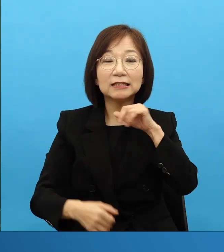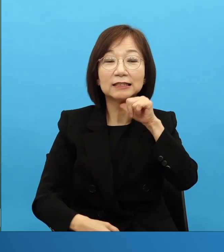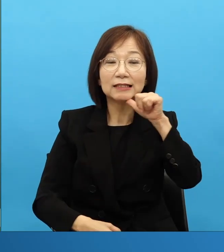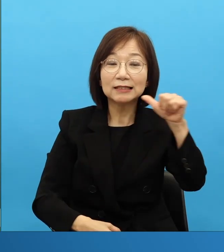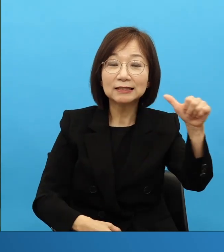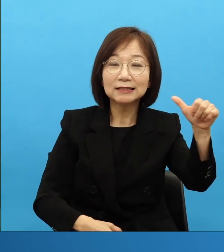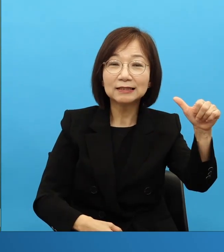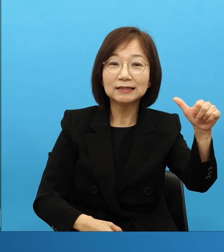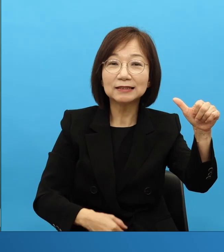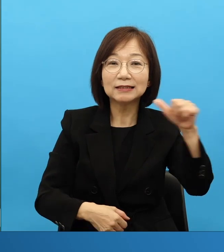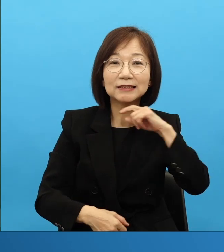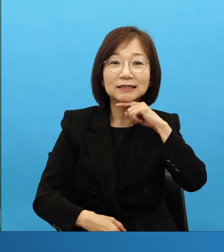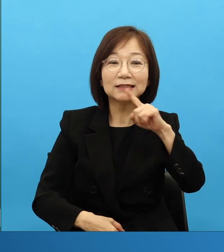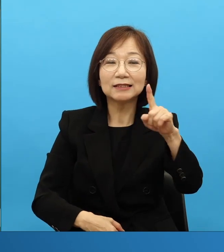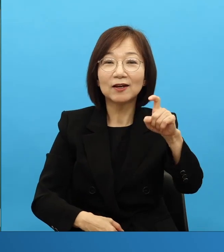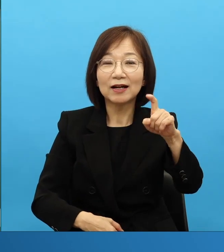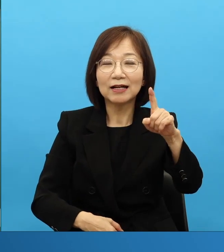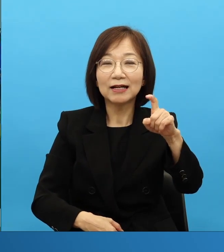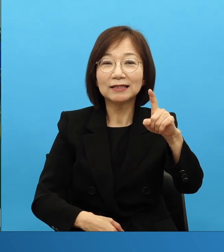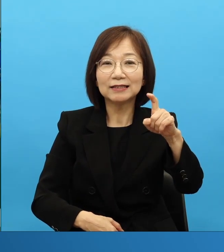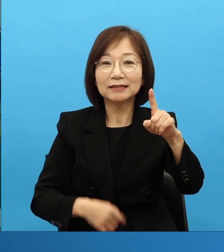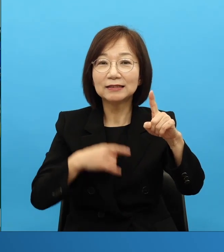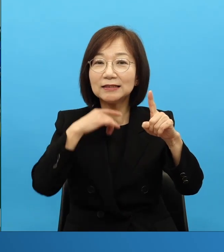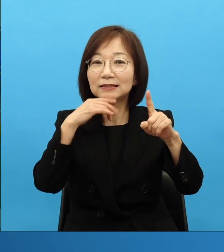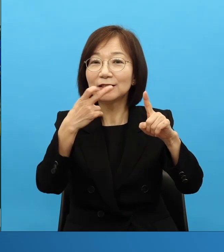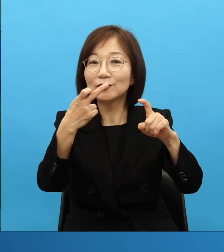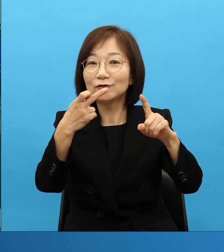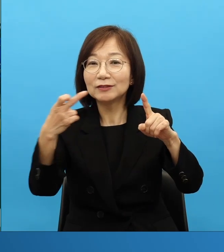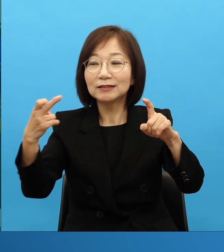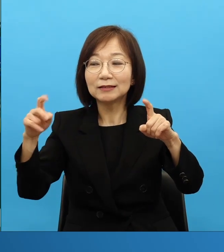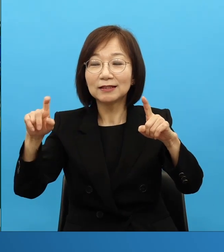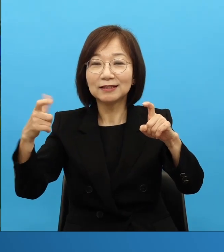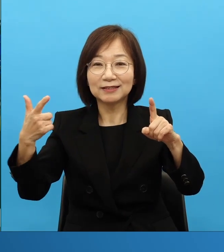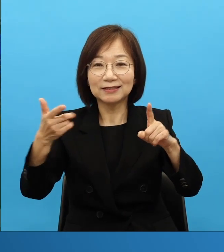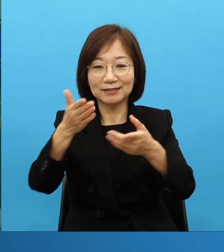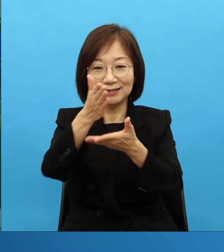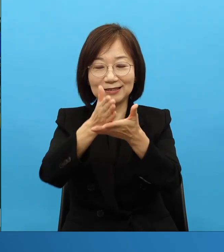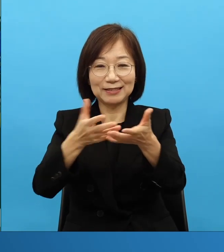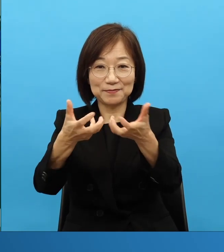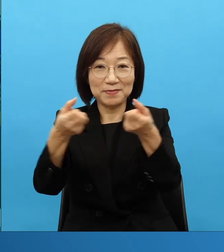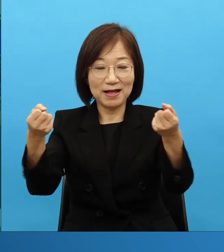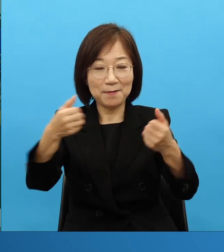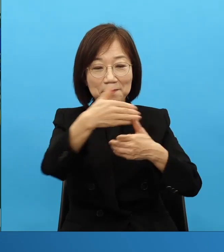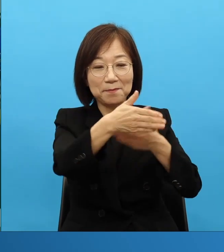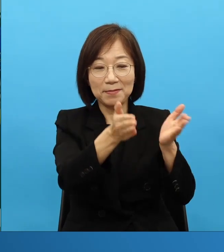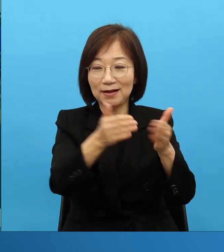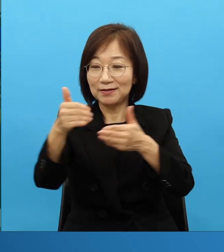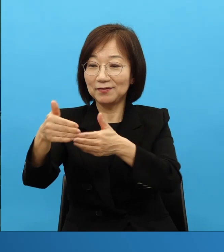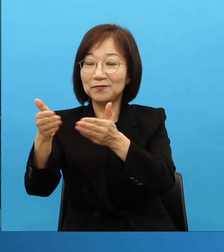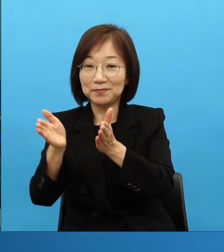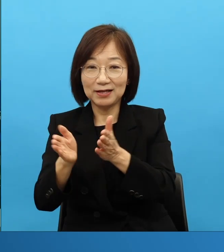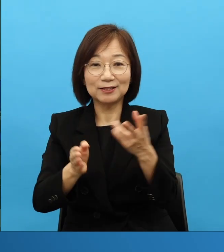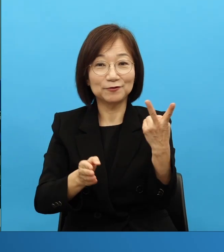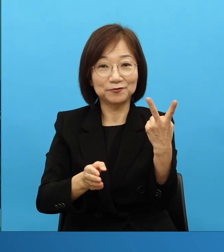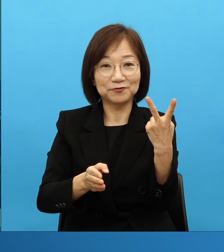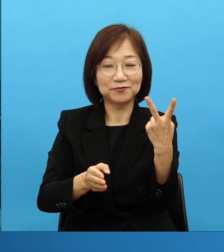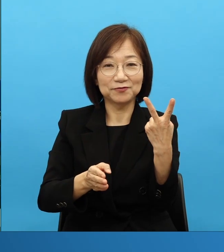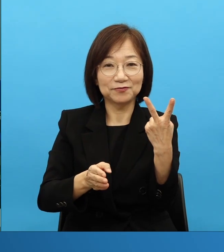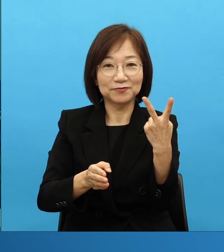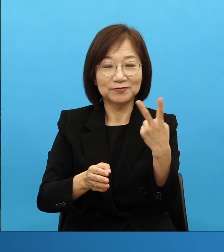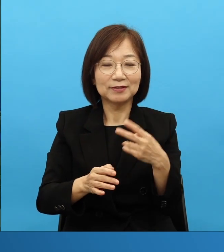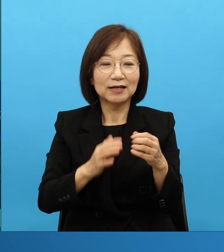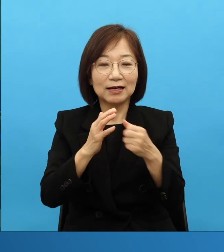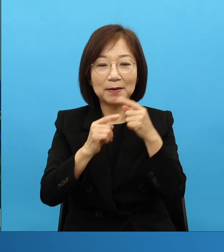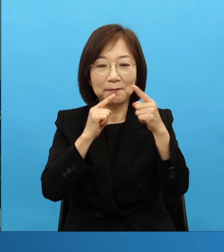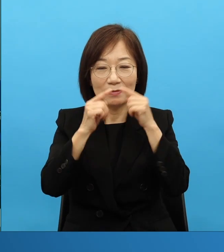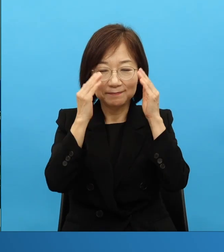5살부터 11살까지 한 반, 12살부터 16살까지 한 반, 이렇게 따로 모여서